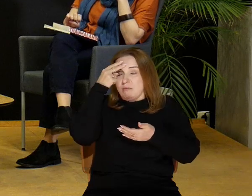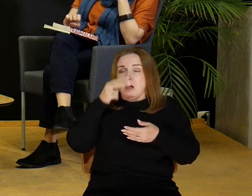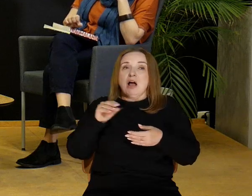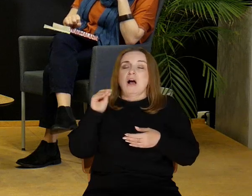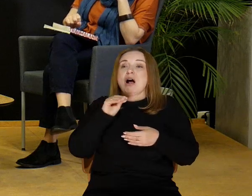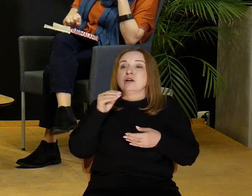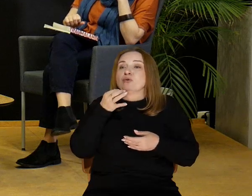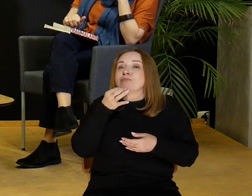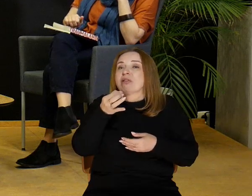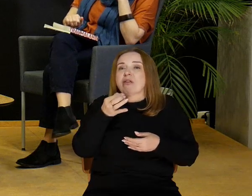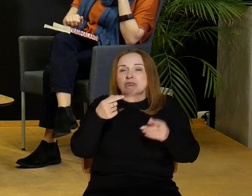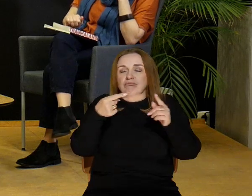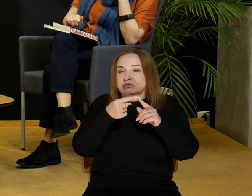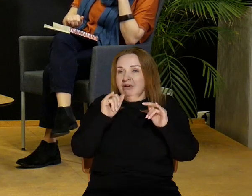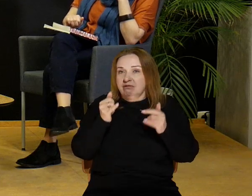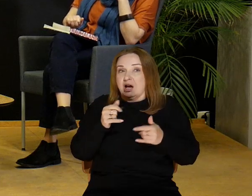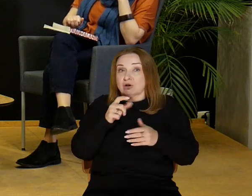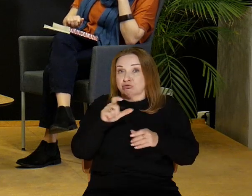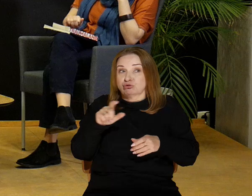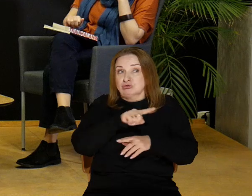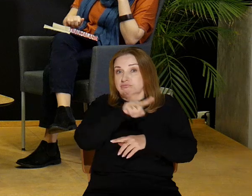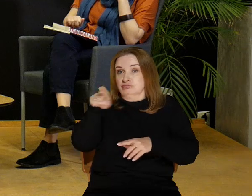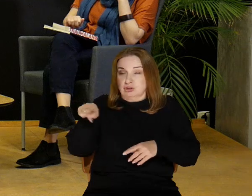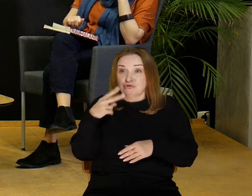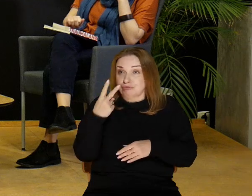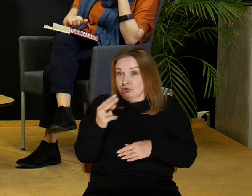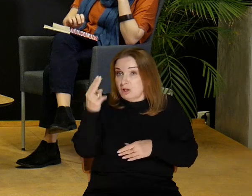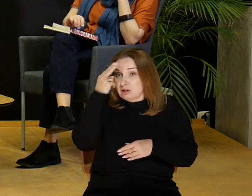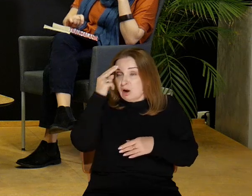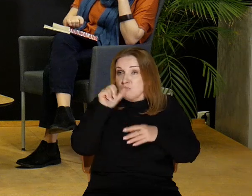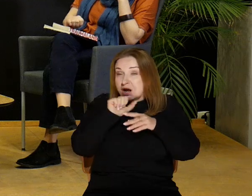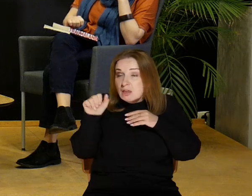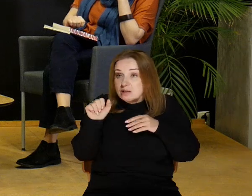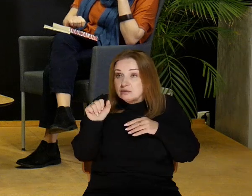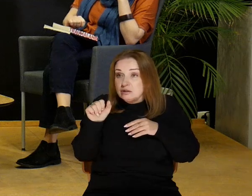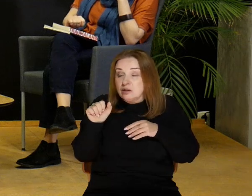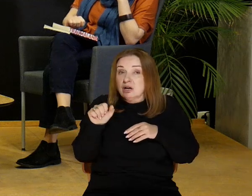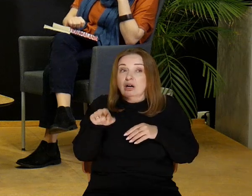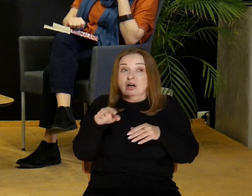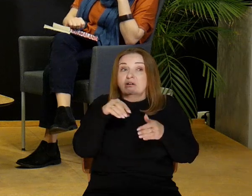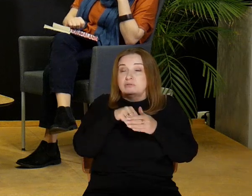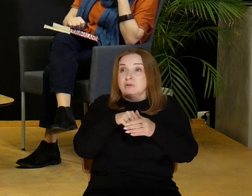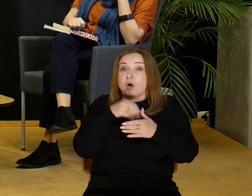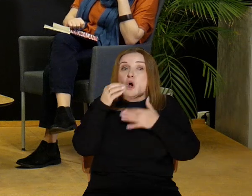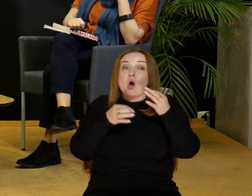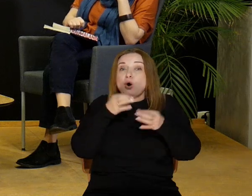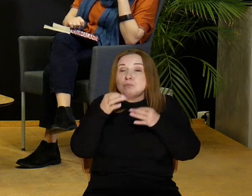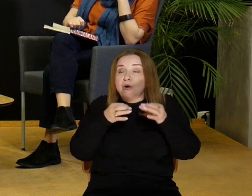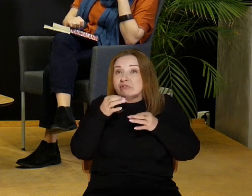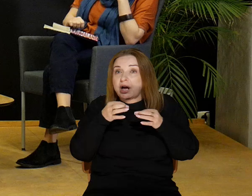Pytanie dotyczy tego, czy właśnie państwo dostrzegają w ogóle taką traumę, czy ona się pojawia w badaniach, w opowieściach,